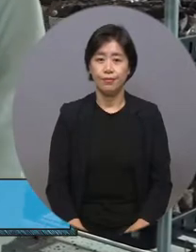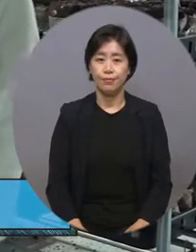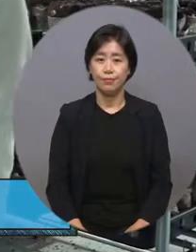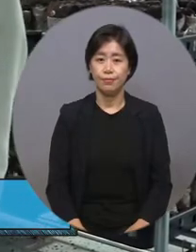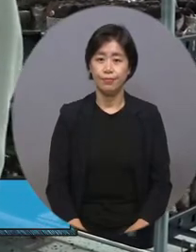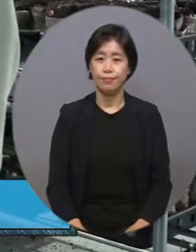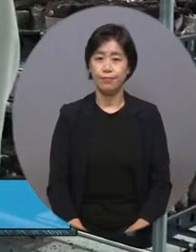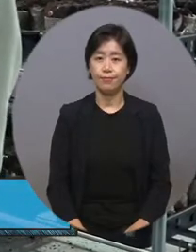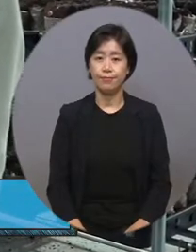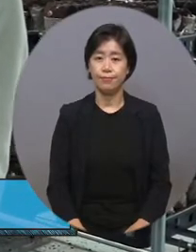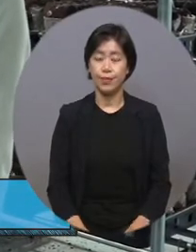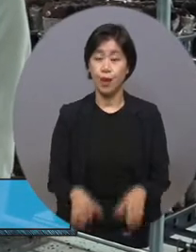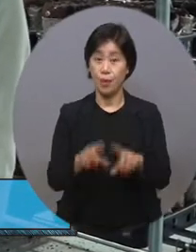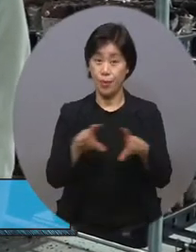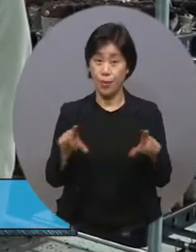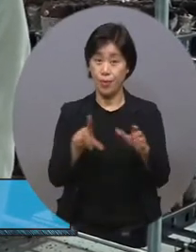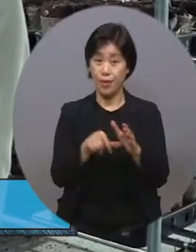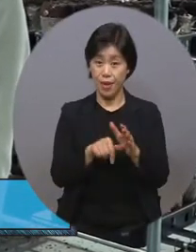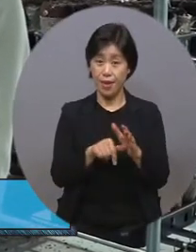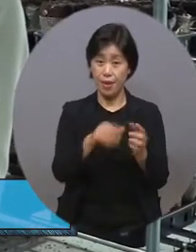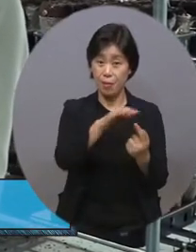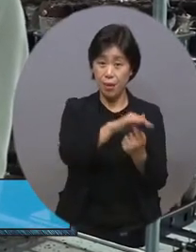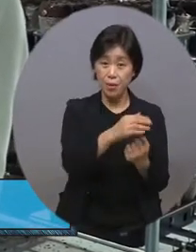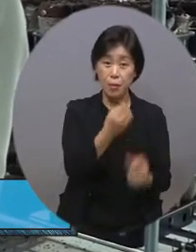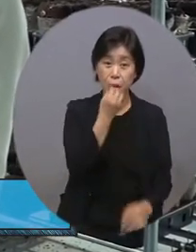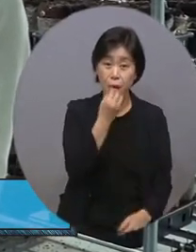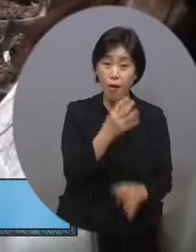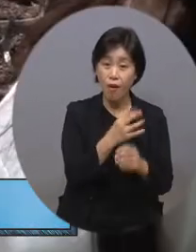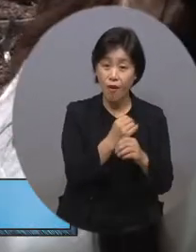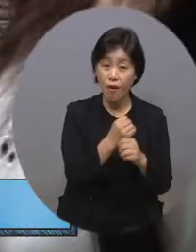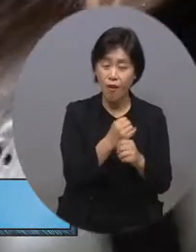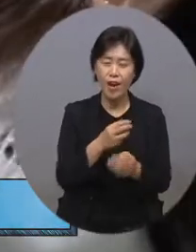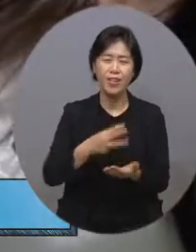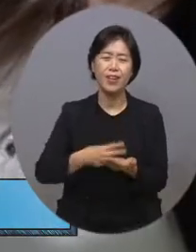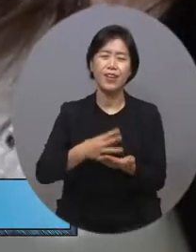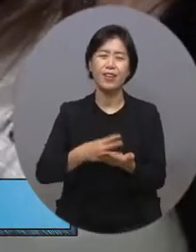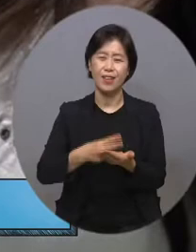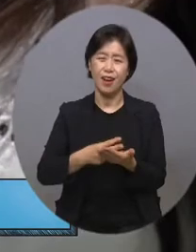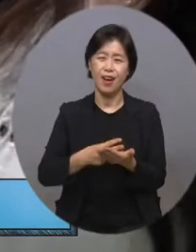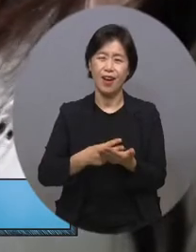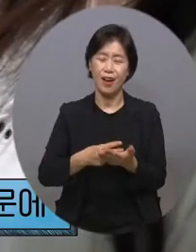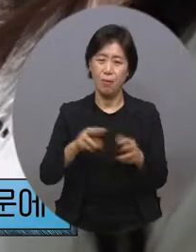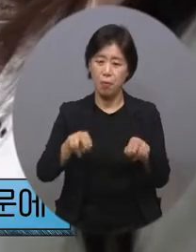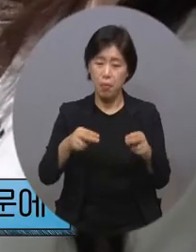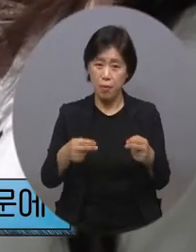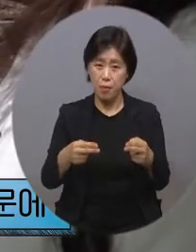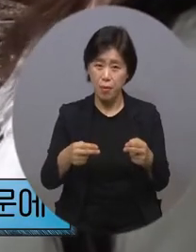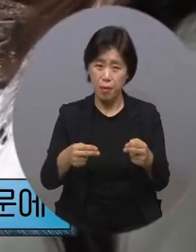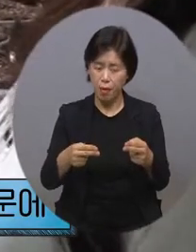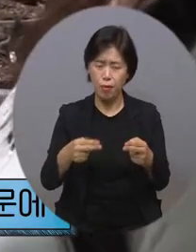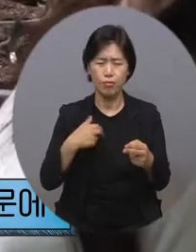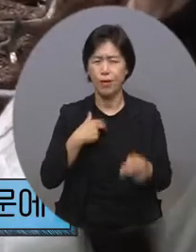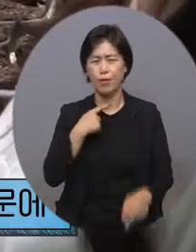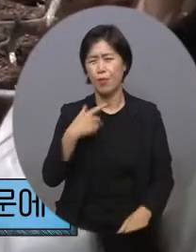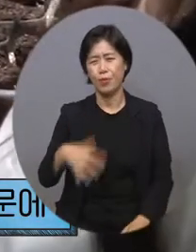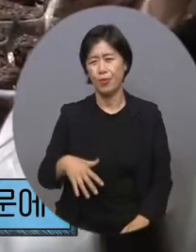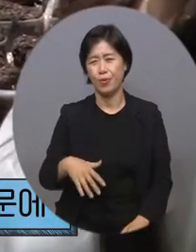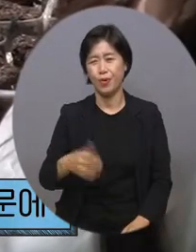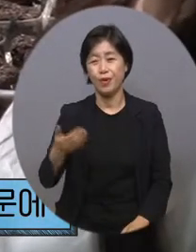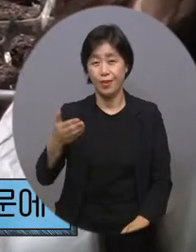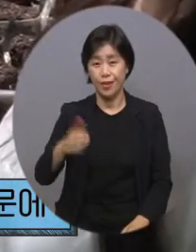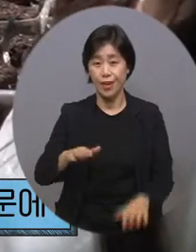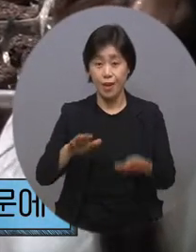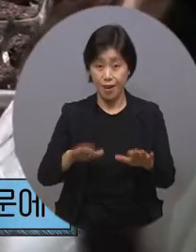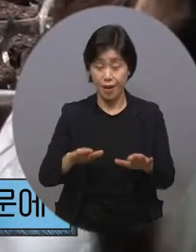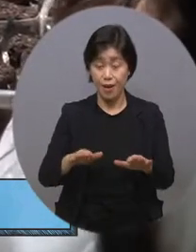저희는 보통 때는 사실 삼겹살에 그 표고버섯을 구워 그쵸. 먹은 적이 한 번도 없었습니다. 그렇지만 다행스럽게도 저희가